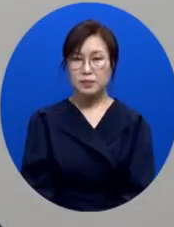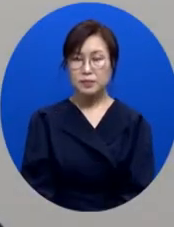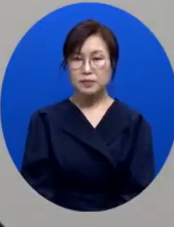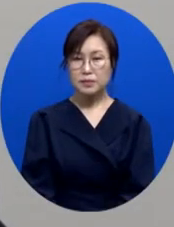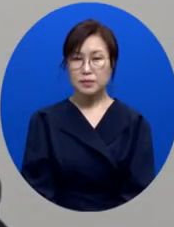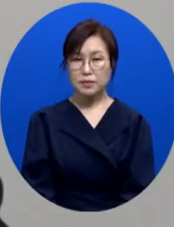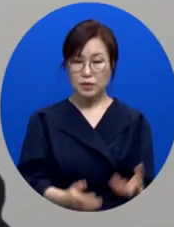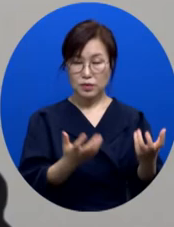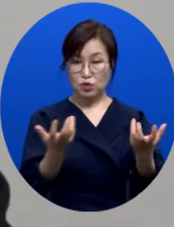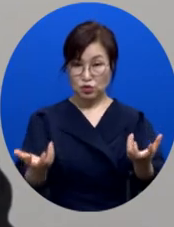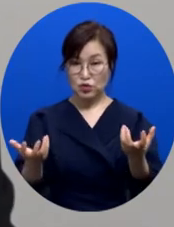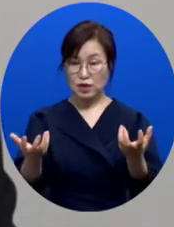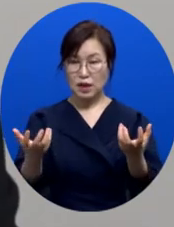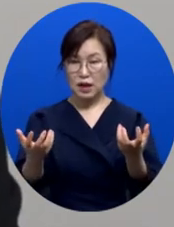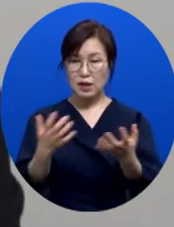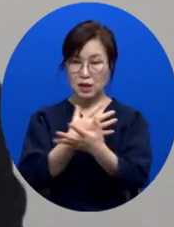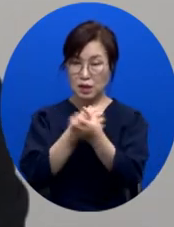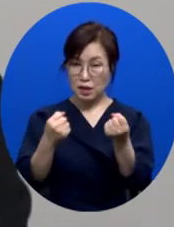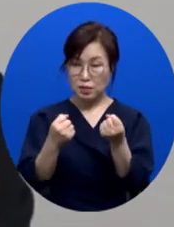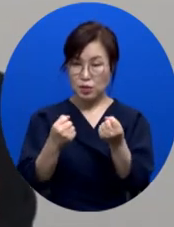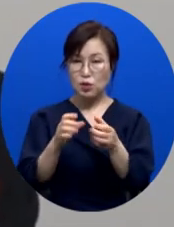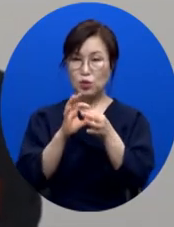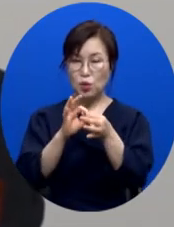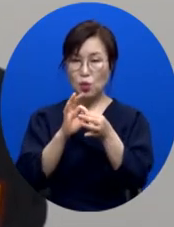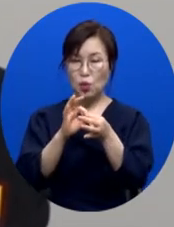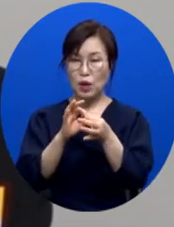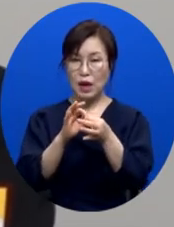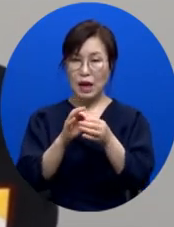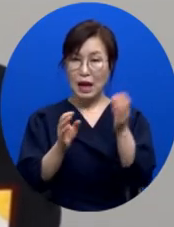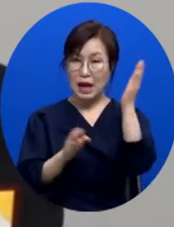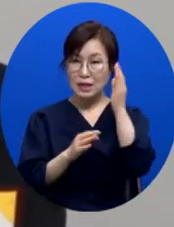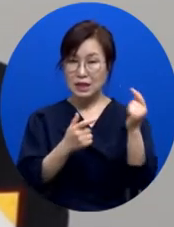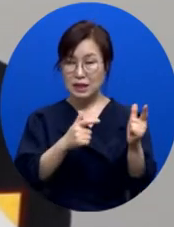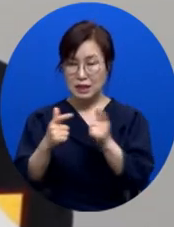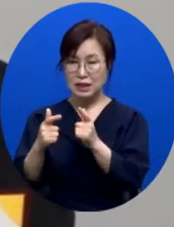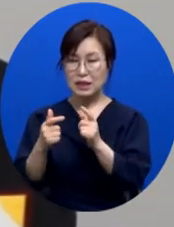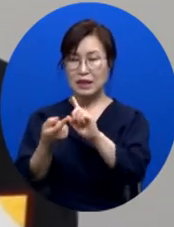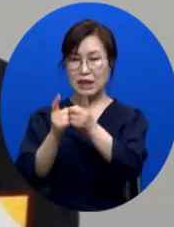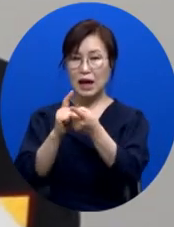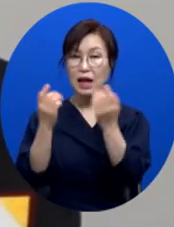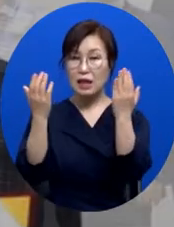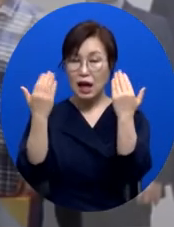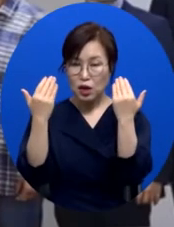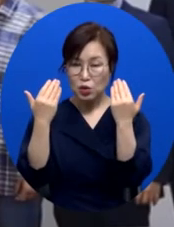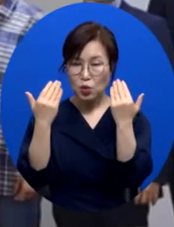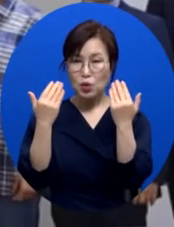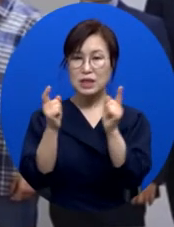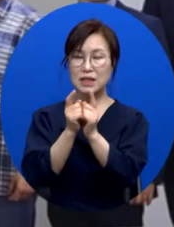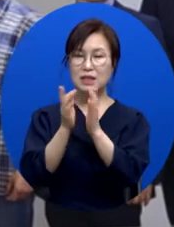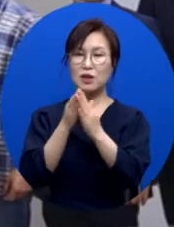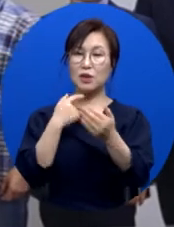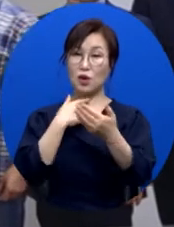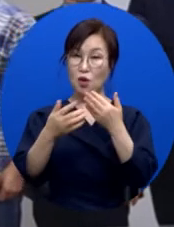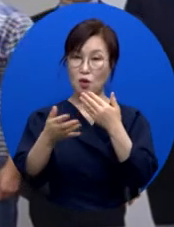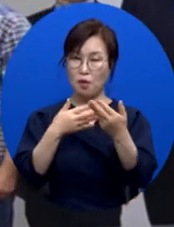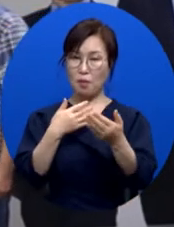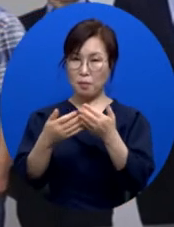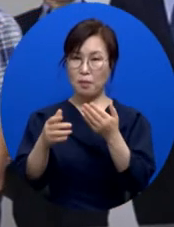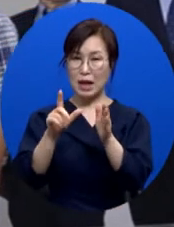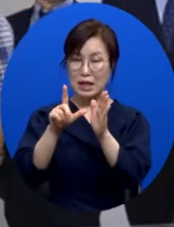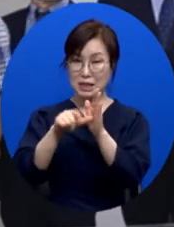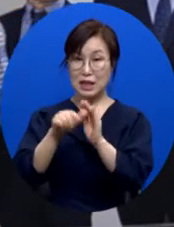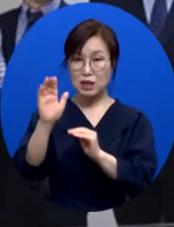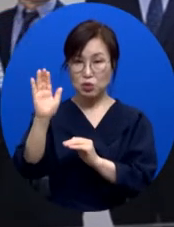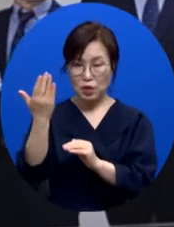두 기관은 업무협약을 통해 사범 학부 학생들에게 기독교 대안 교육 현장을 경험할 기회를 제공하고